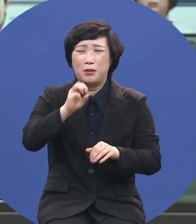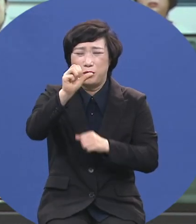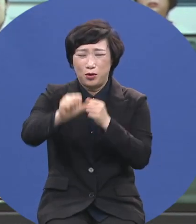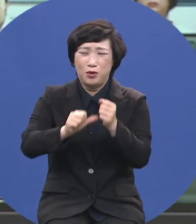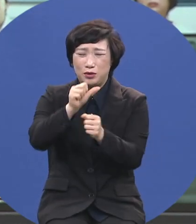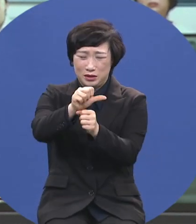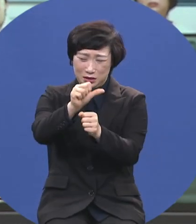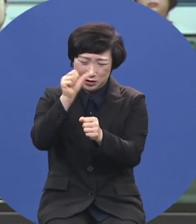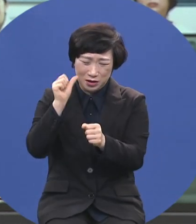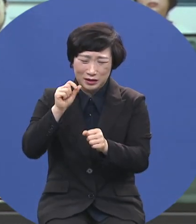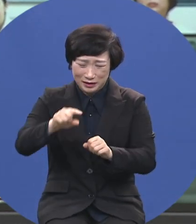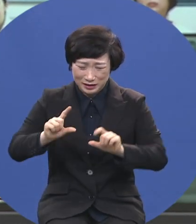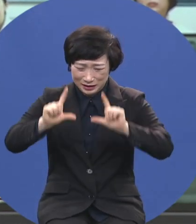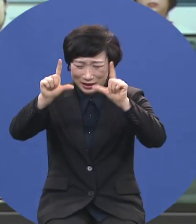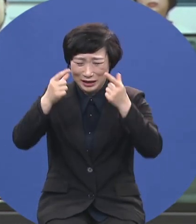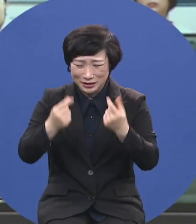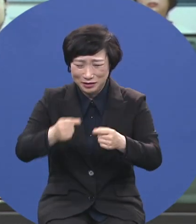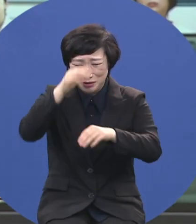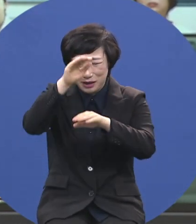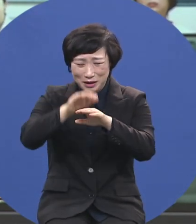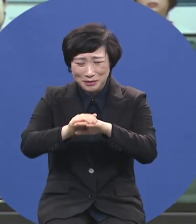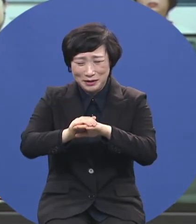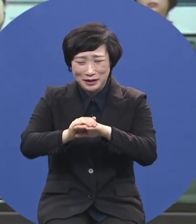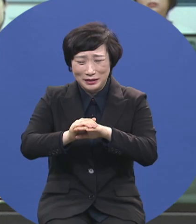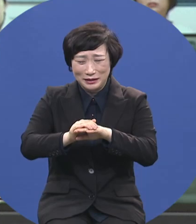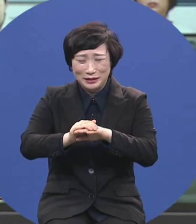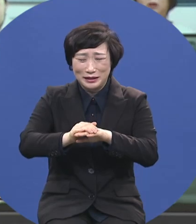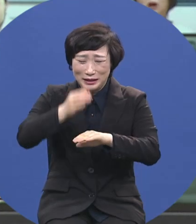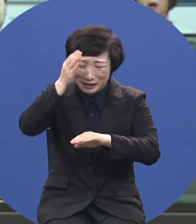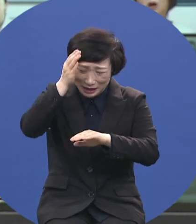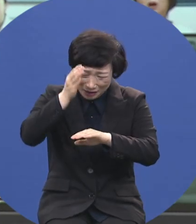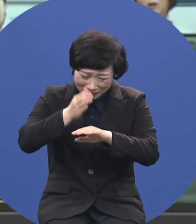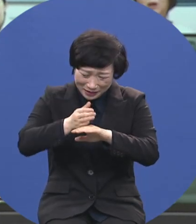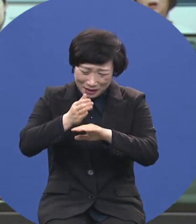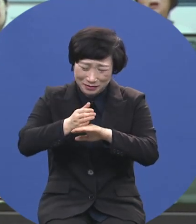35년 전 그날같이 예배케 하심을 감사합니다.